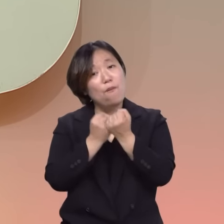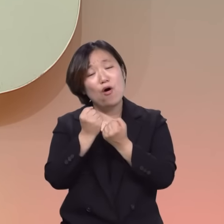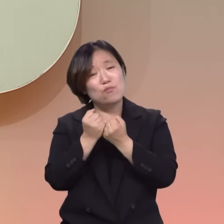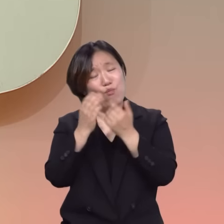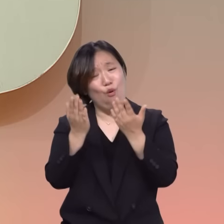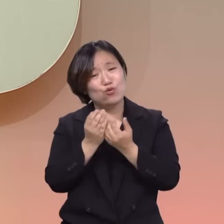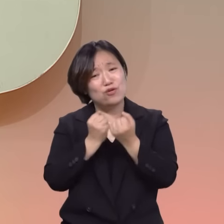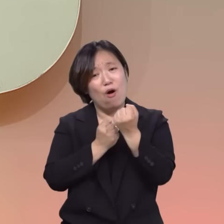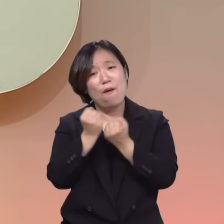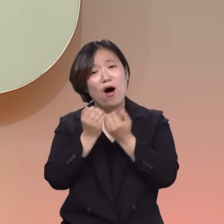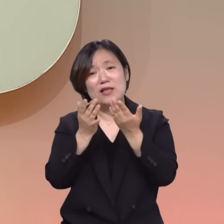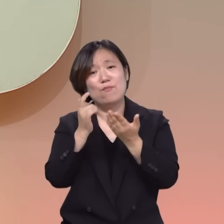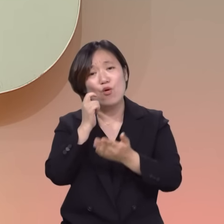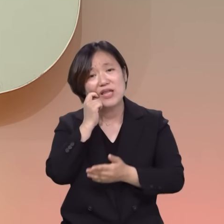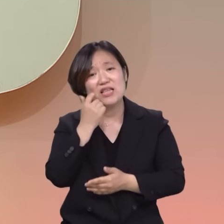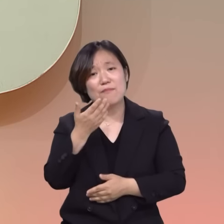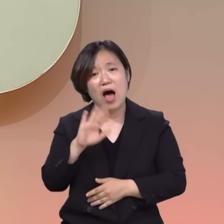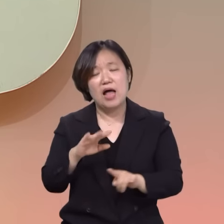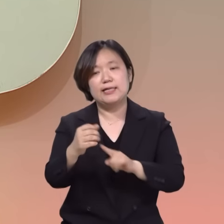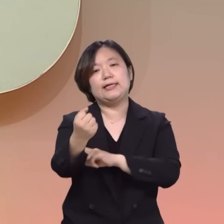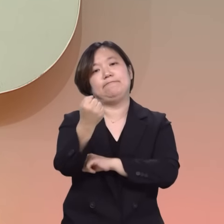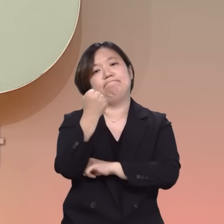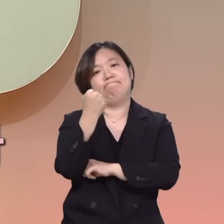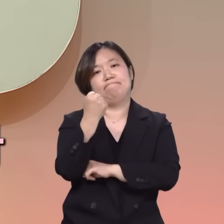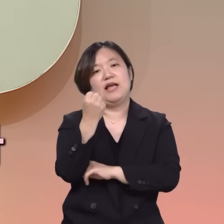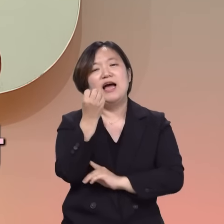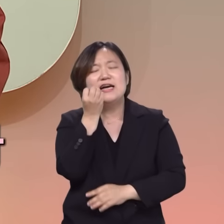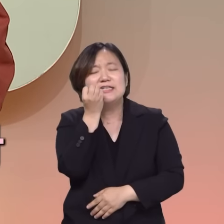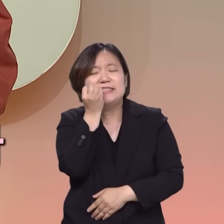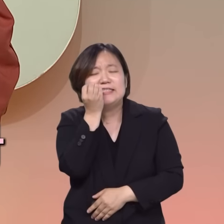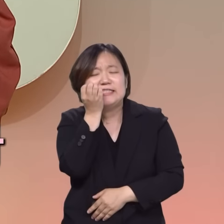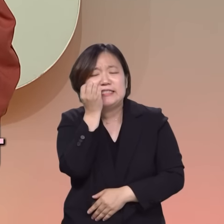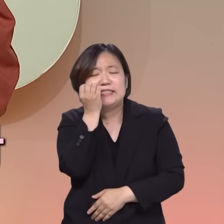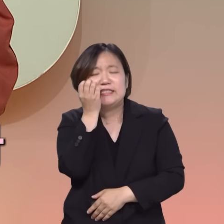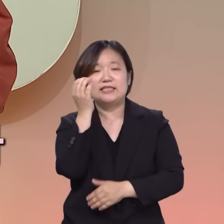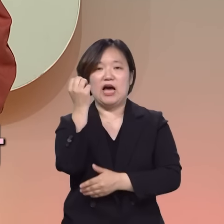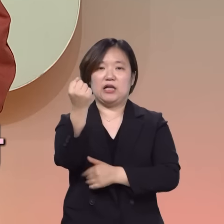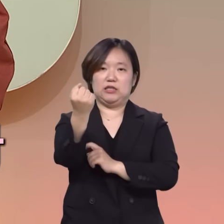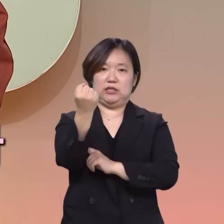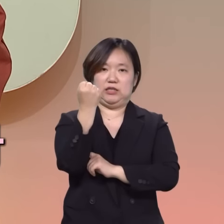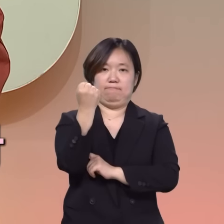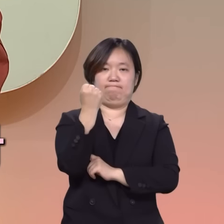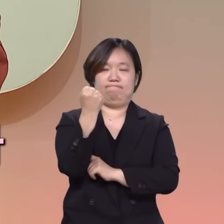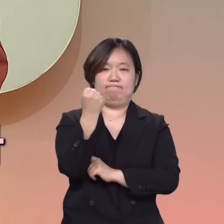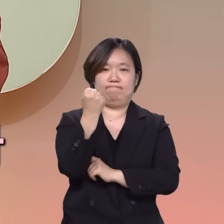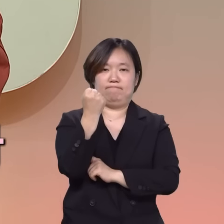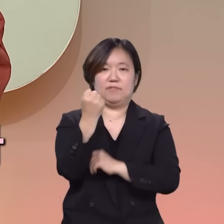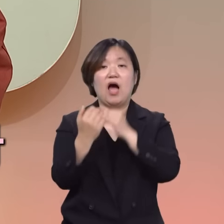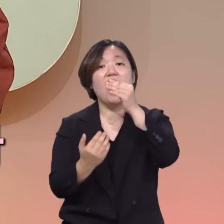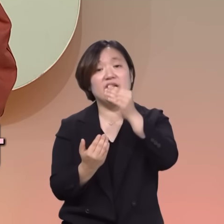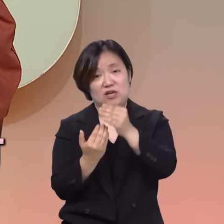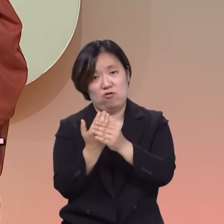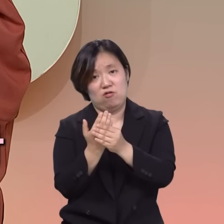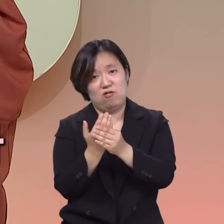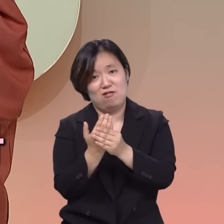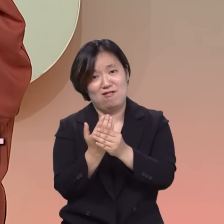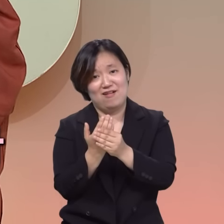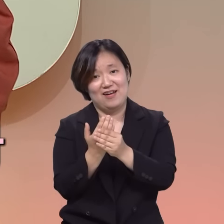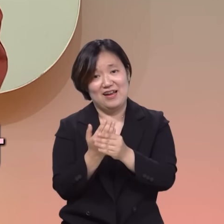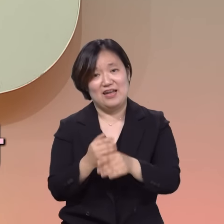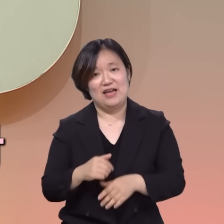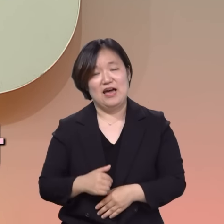수 없는 엄청난 에너지 그 신비한 힘이 솟구친다는 것을 수많은 불제자의